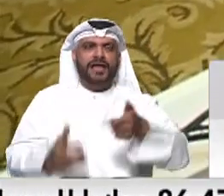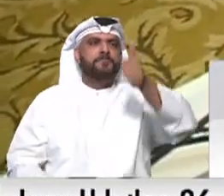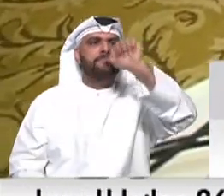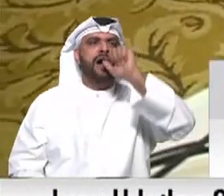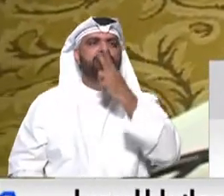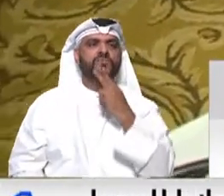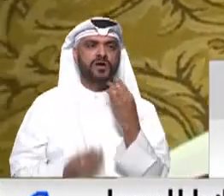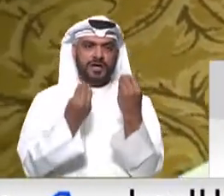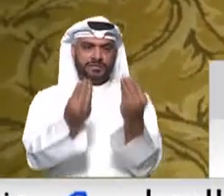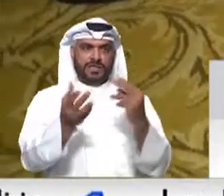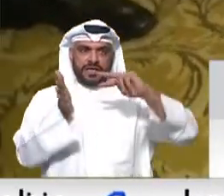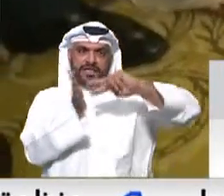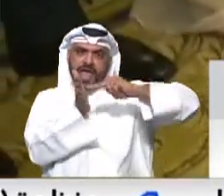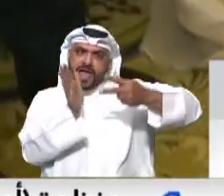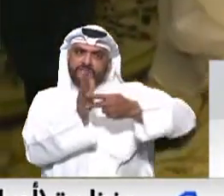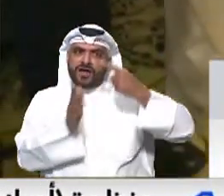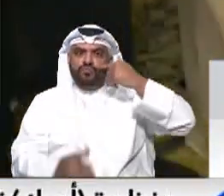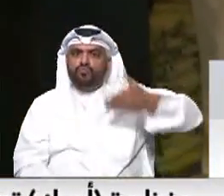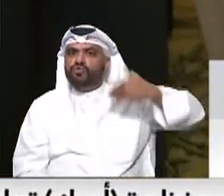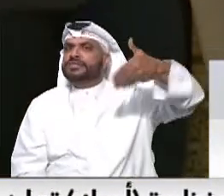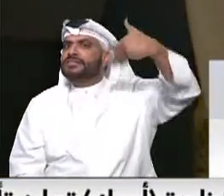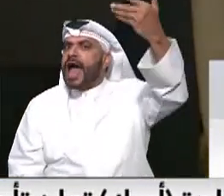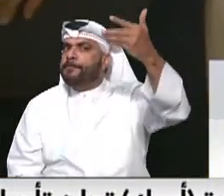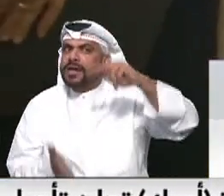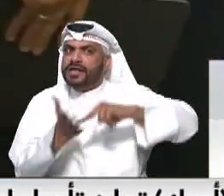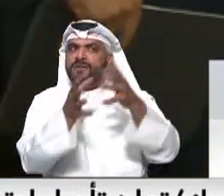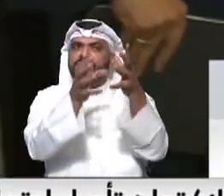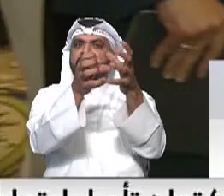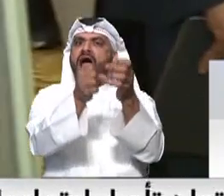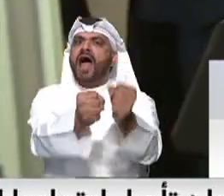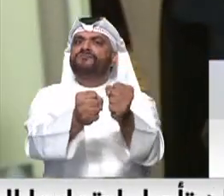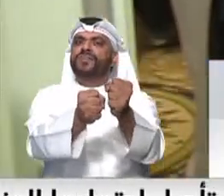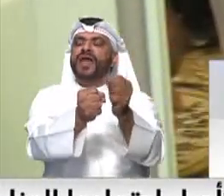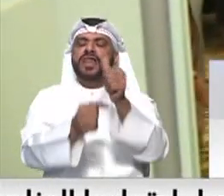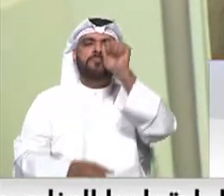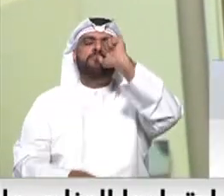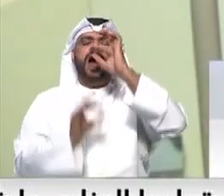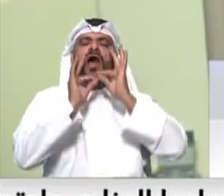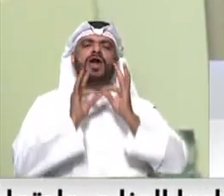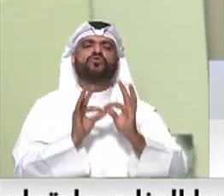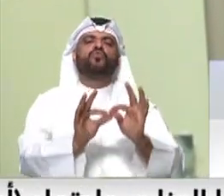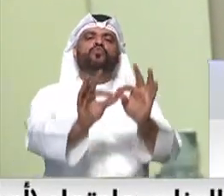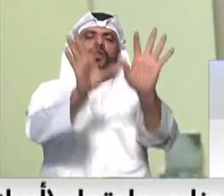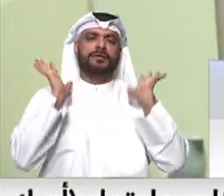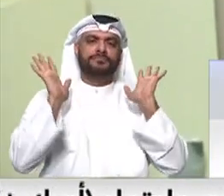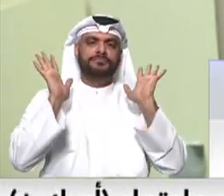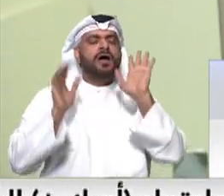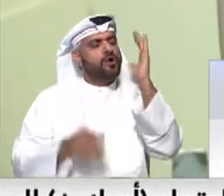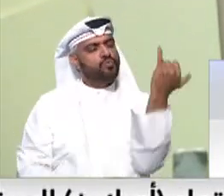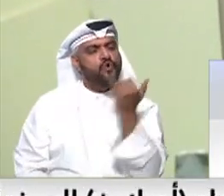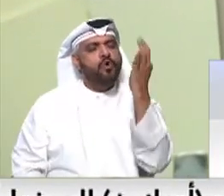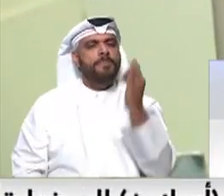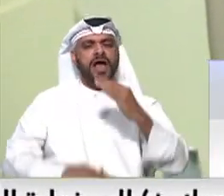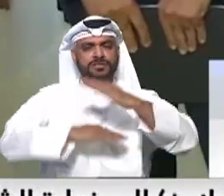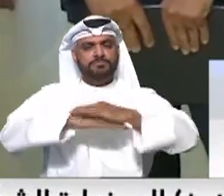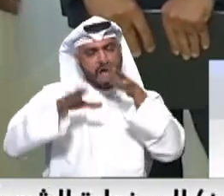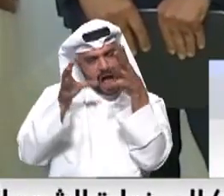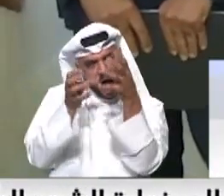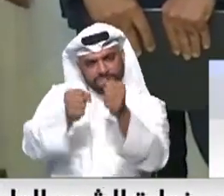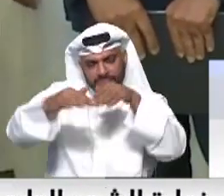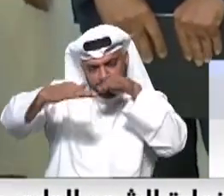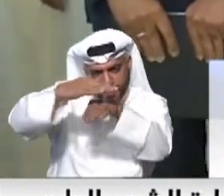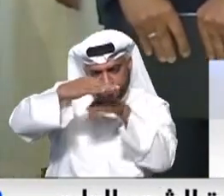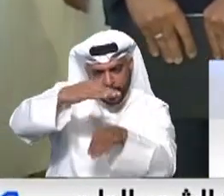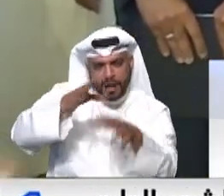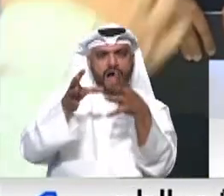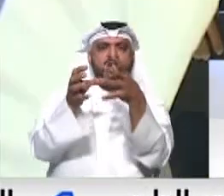لمواجهة التحديات والمتطلبات المستقبلية للتنمية المستدامة، وكذلك متابعة خطة التنمية المستدامة 2030 فيما يخص